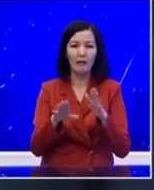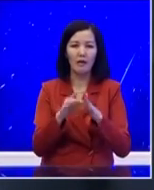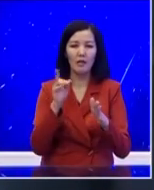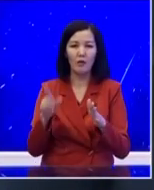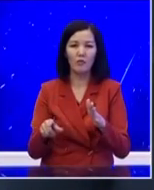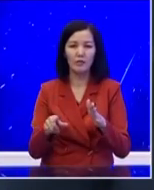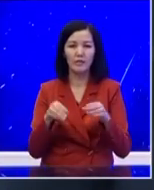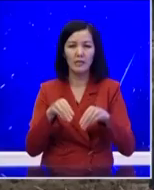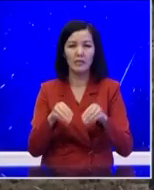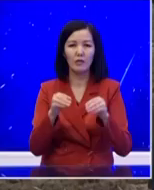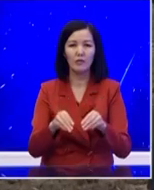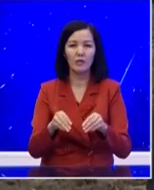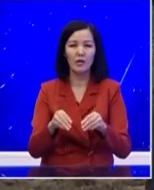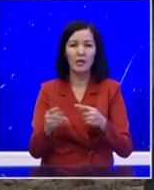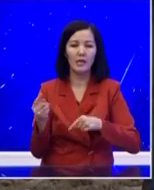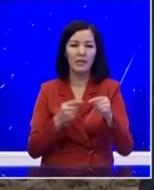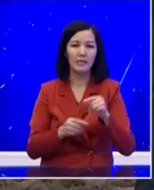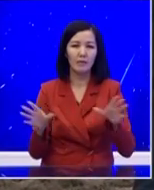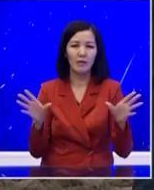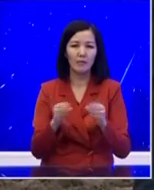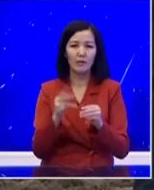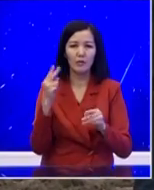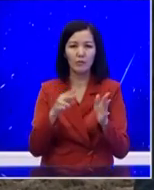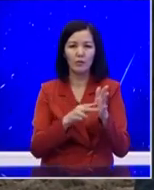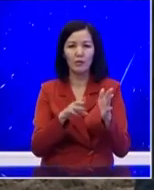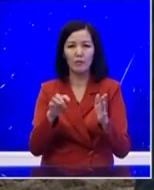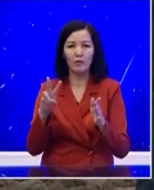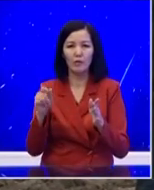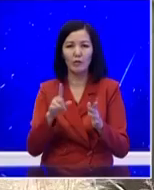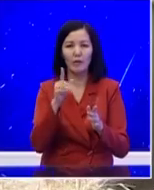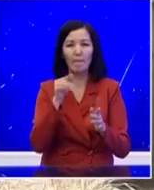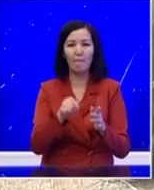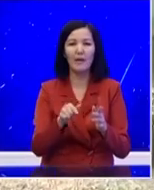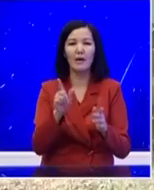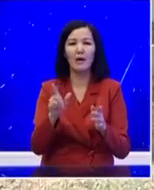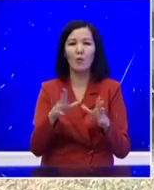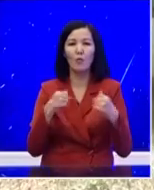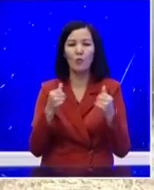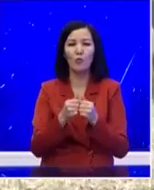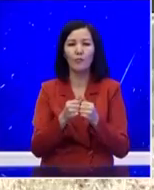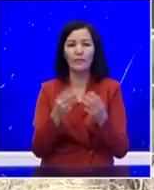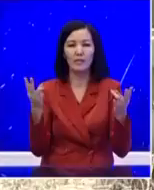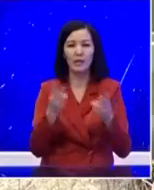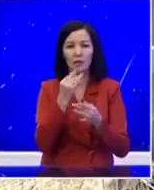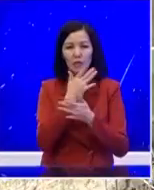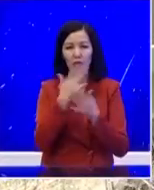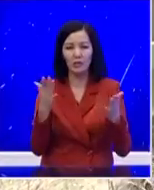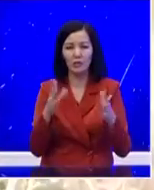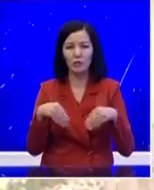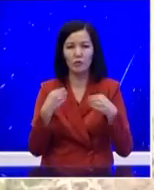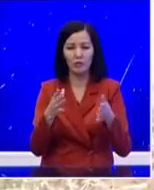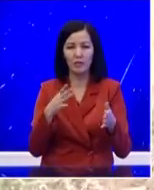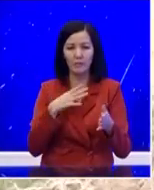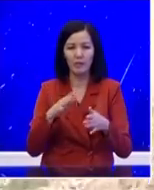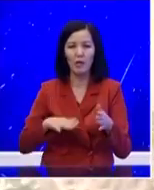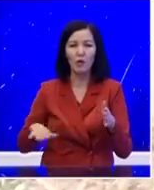егіс жұмыстарынан бөлек аудан кәсіпкерлерімен бірігіп 27 миллион теңгеге 1000-ға жуық отбасыға қажетті